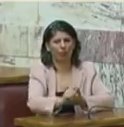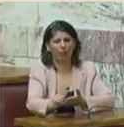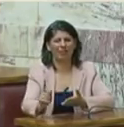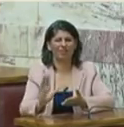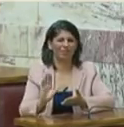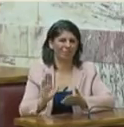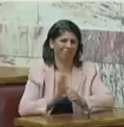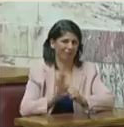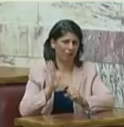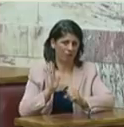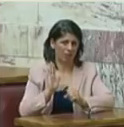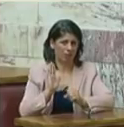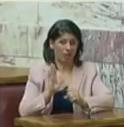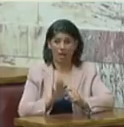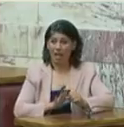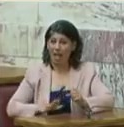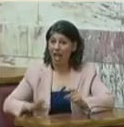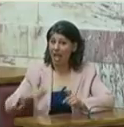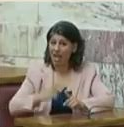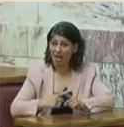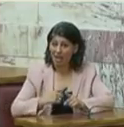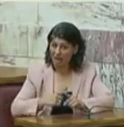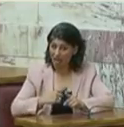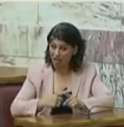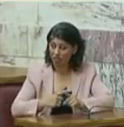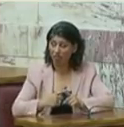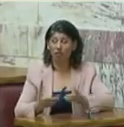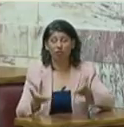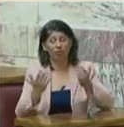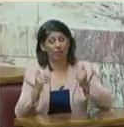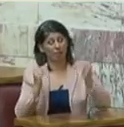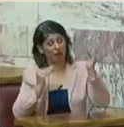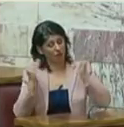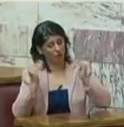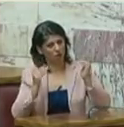Η χώρα μας, δεν υπάρχει αμφιβολία και ίσως εκεί να μην διαφωνήσουμε,